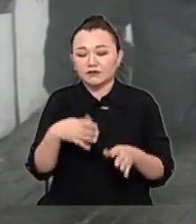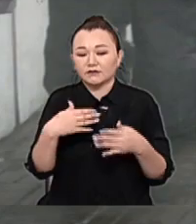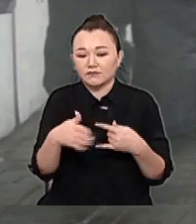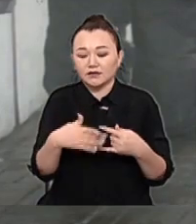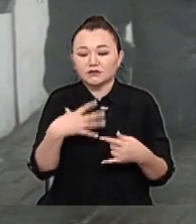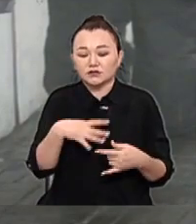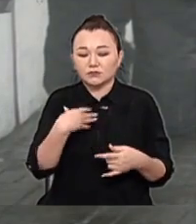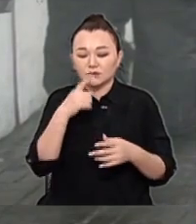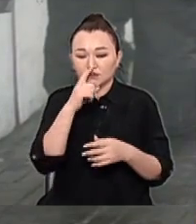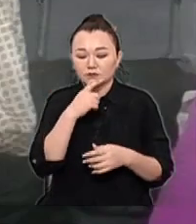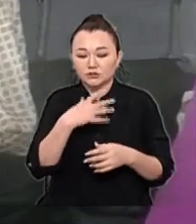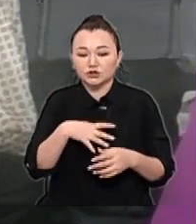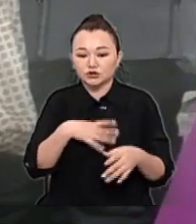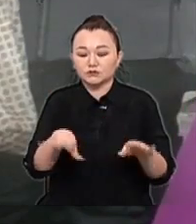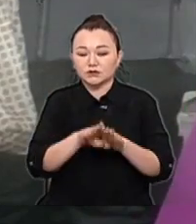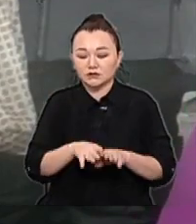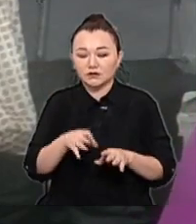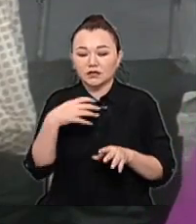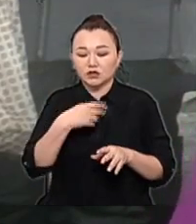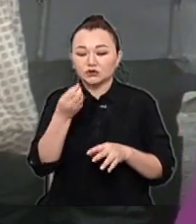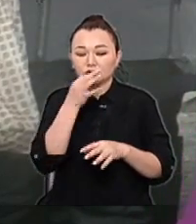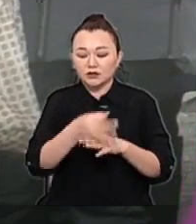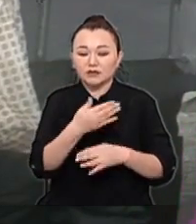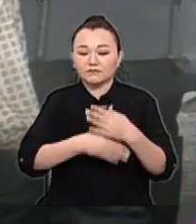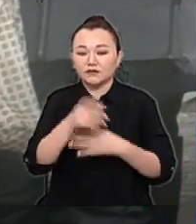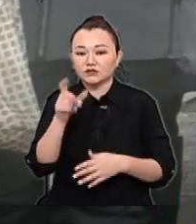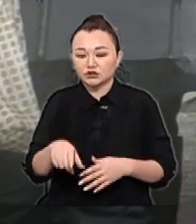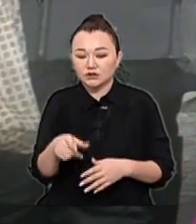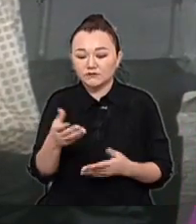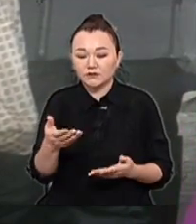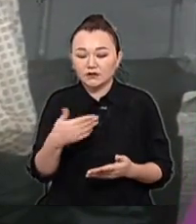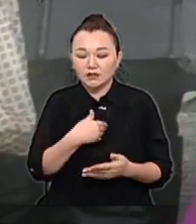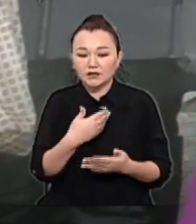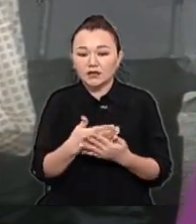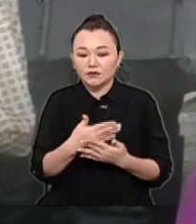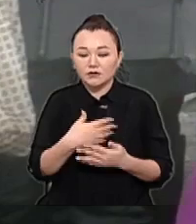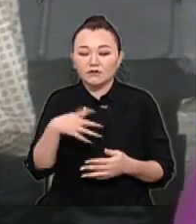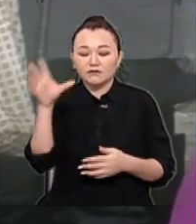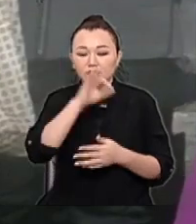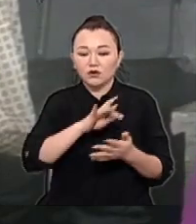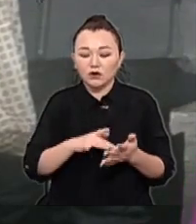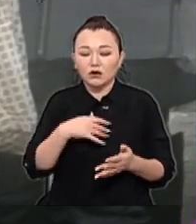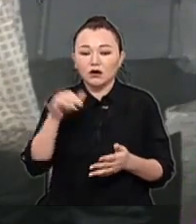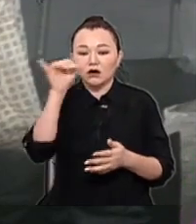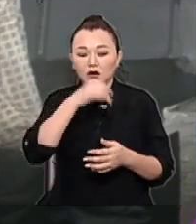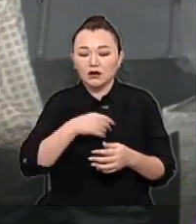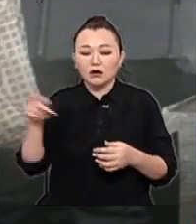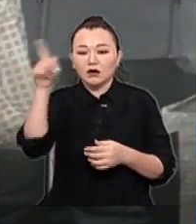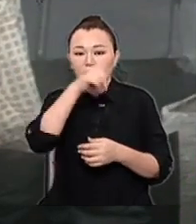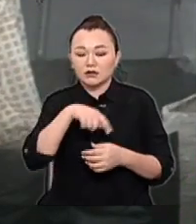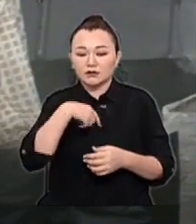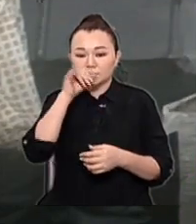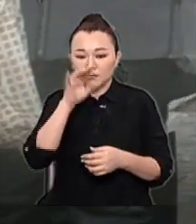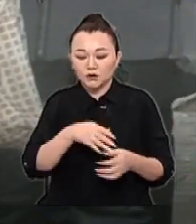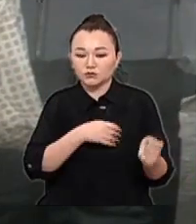пойму. Мына ворота неге жауып жатсыздар? Жаңада тағы да айтамын, инвалид адам, мен, например, мен бүкіл қаланы шарлап, мен ана жақтан кіргізе алмаймын.